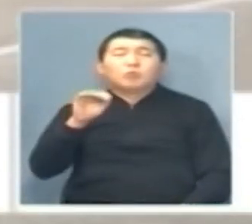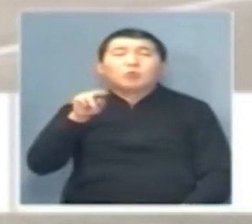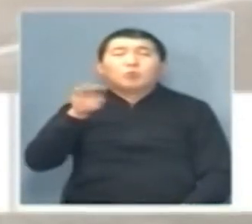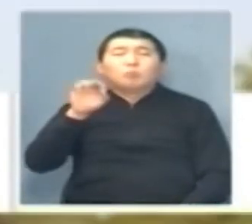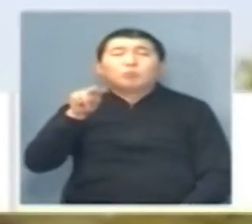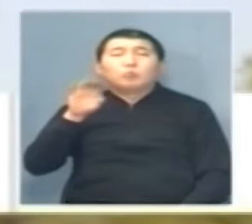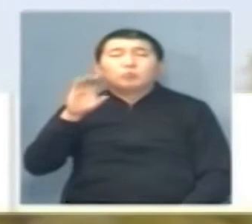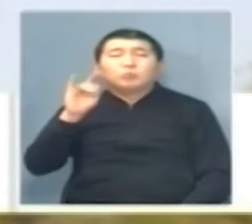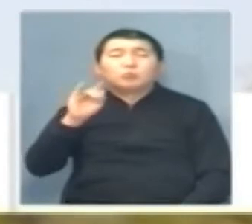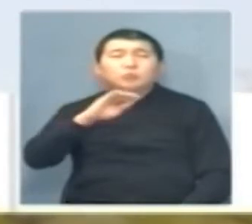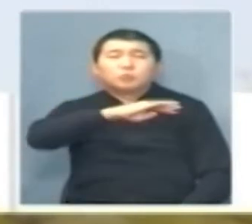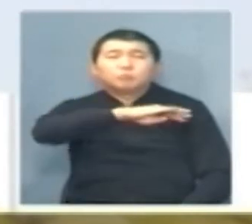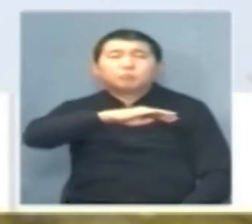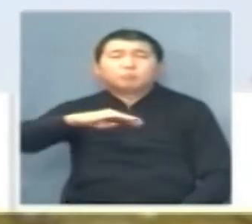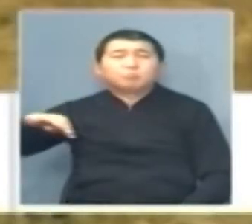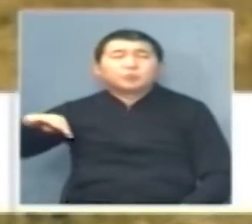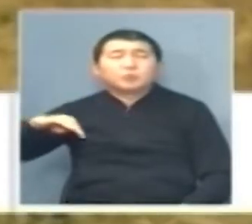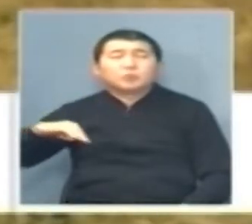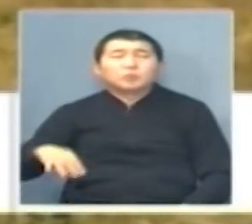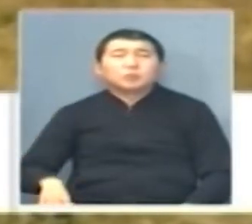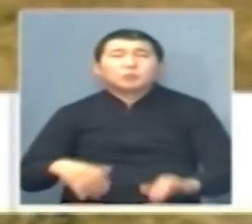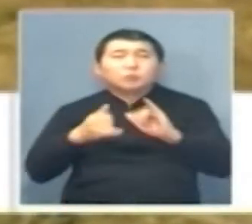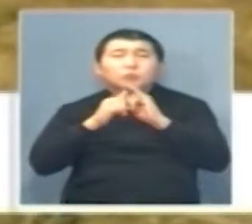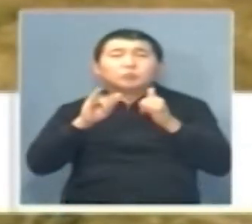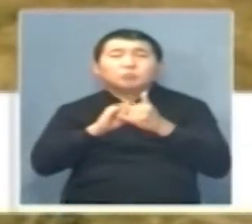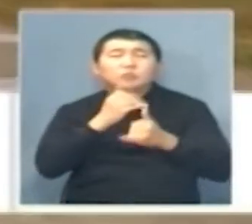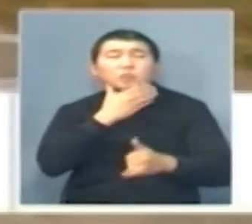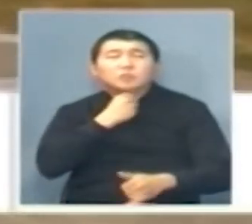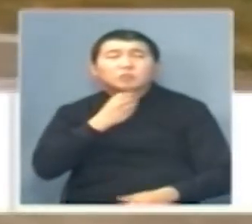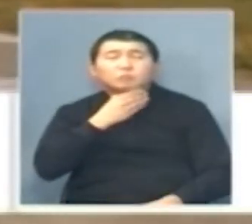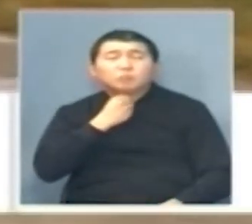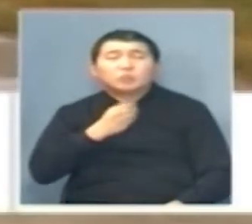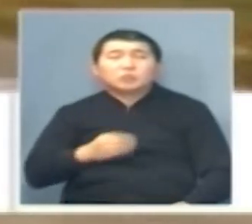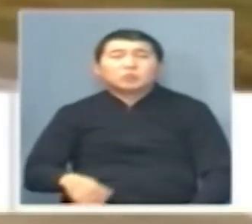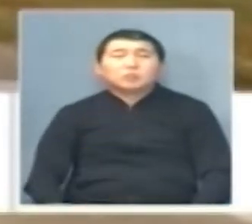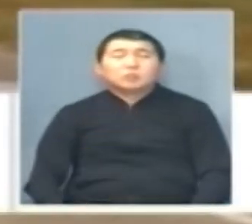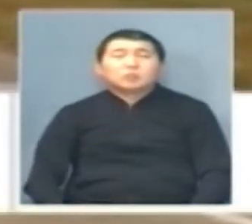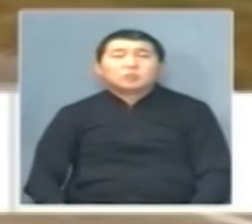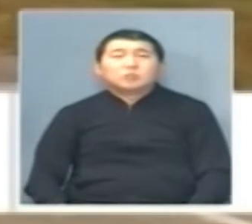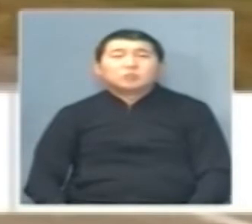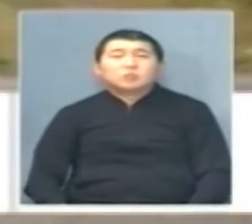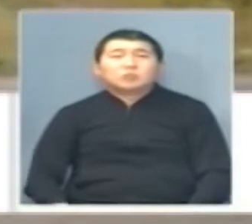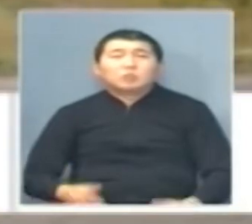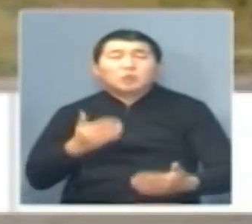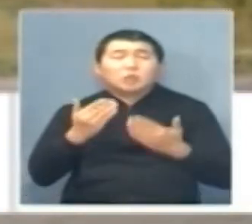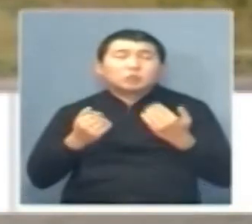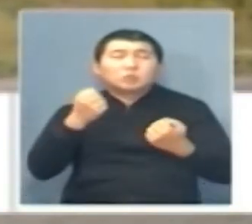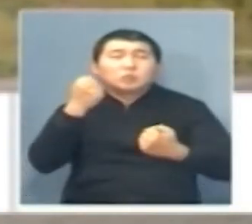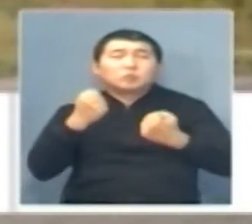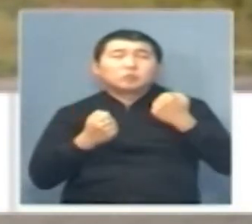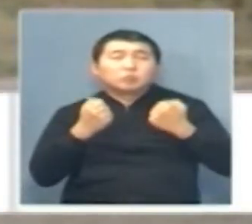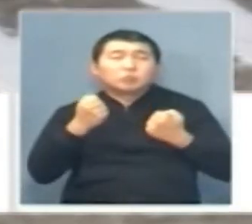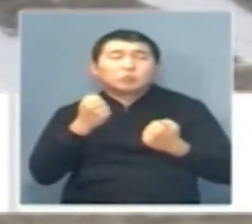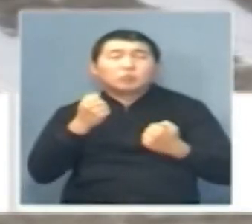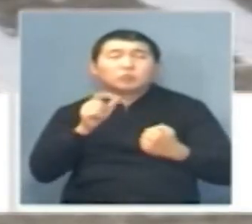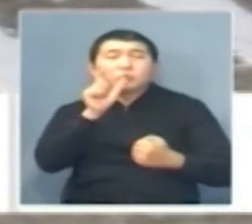пешеходных переходов, расположенных на трассе Усть-Каменогорск-Семей. Подобные шумовые разметки призваны разбудить водителя с помощью шума и